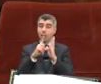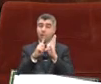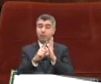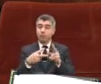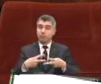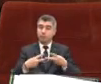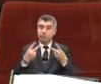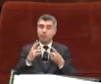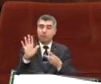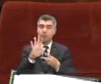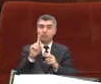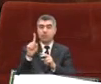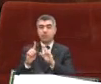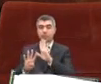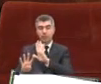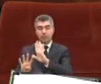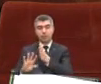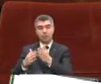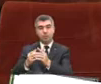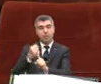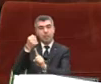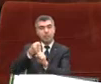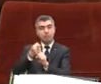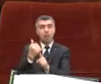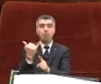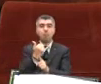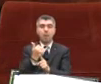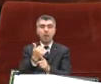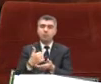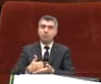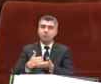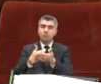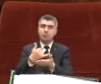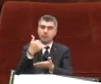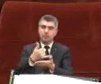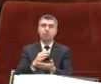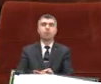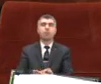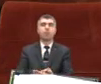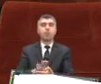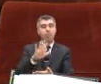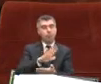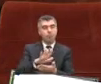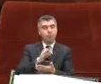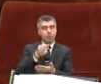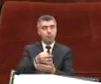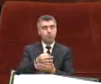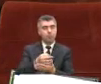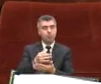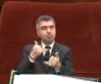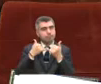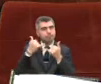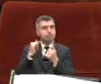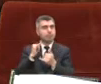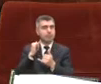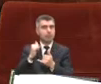من أول الأولويات ديال الوزارة ديالنا. هذا ورش عاطينه أهمية كبيرة ونازلين الميدان وتنتصلوا بالإدارات